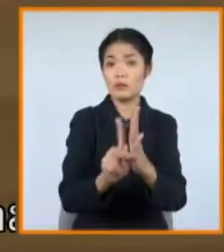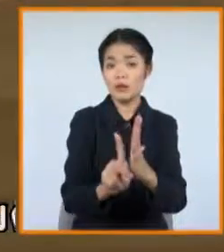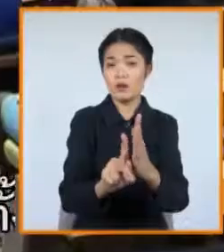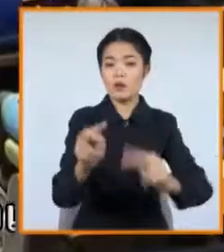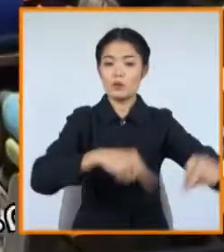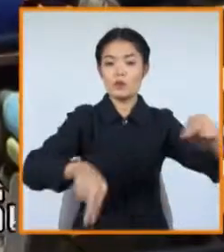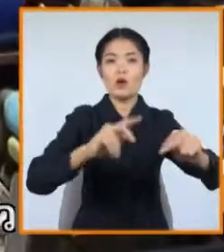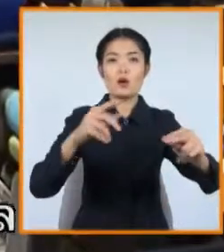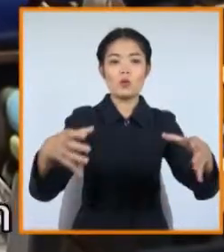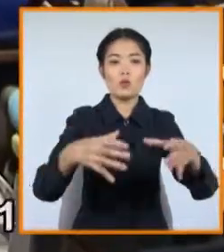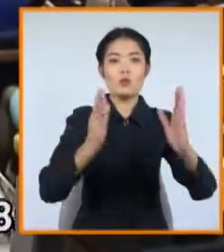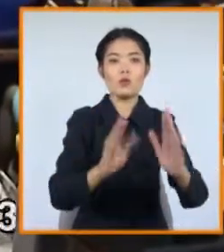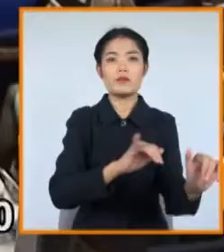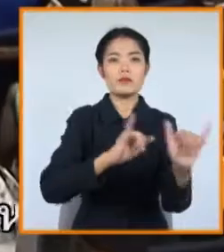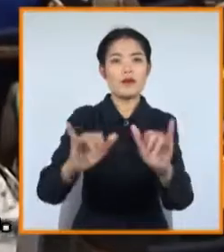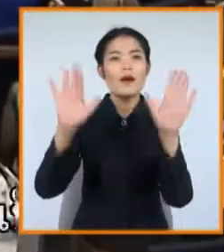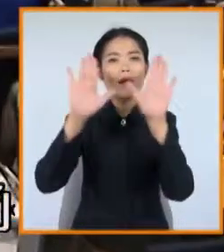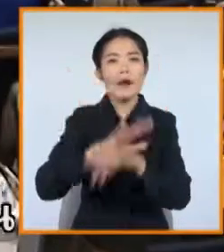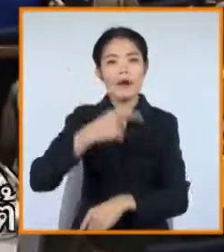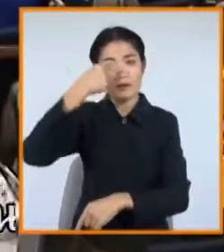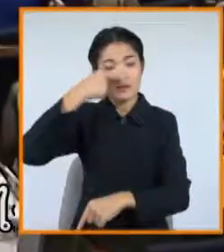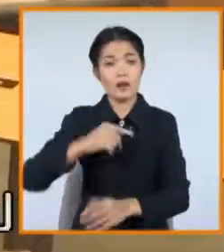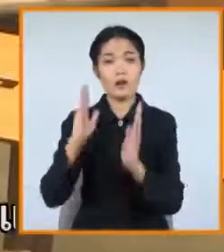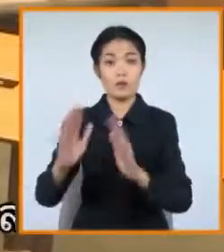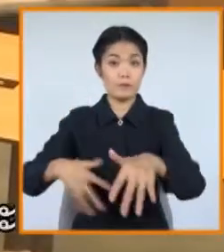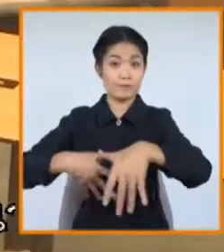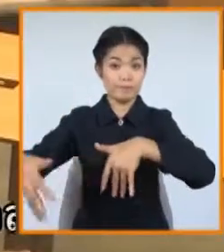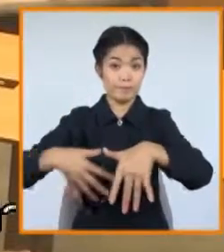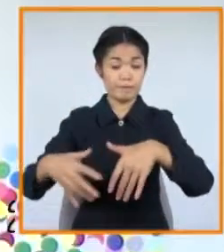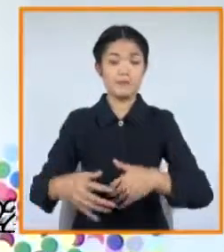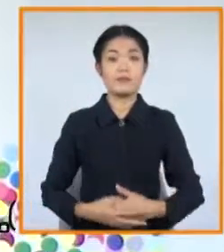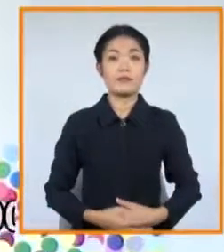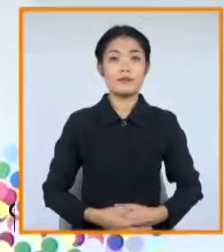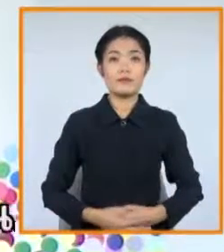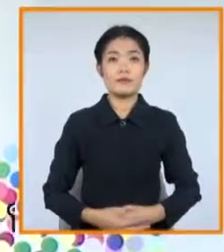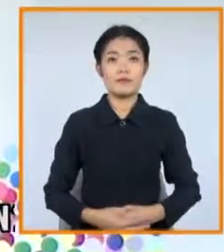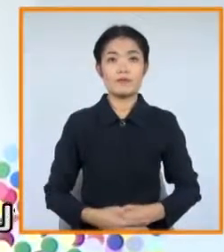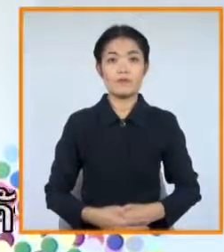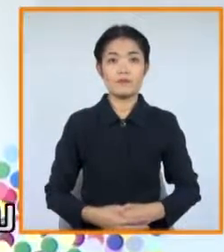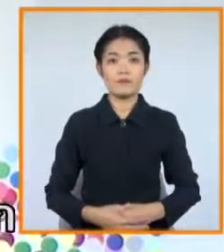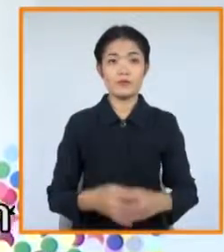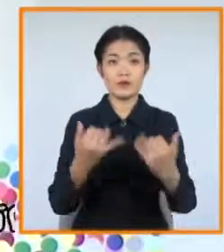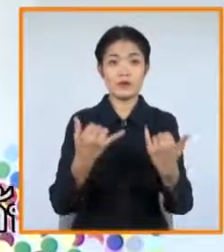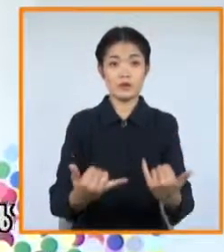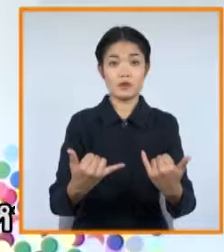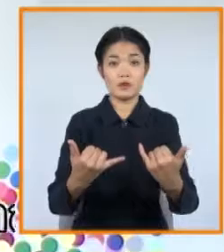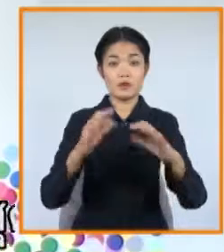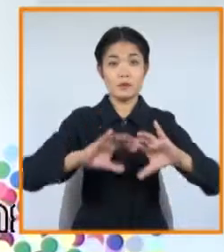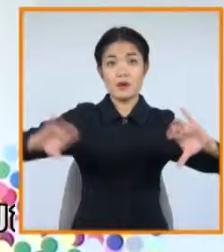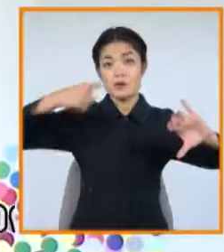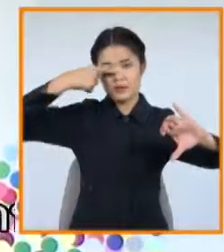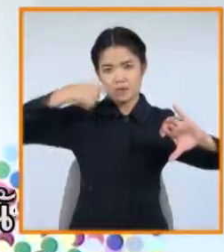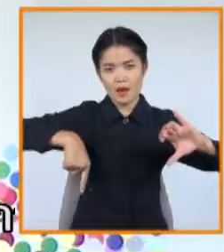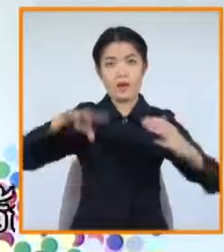ครองผู้ลี้ภัยเช่นคนไทยฟังเสียงนายกรัฐมนตรีค่ะ ปัจจุบันรัฐบาลไทยได้ออกมาตรการต่